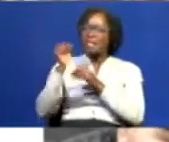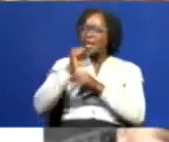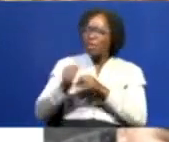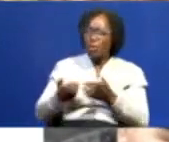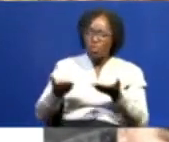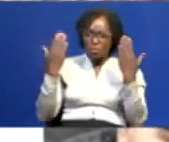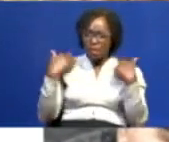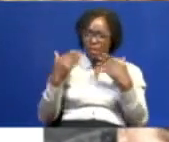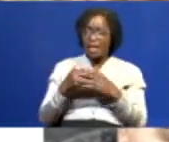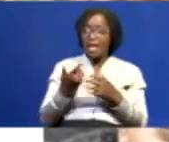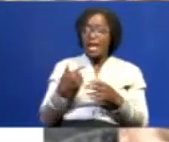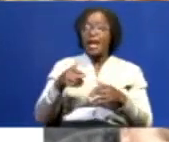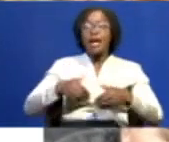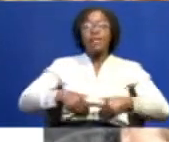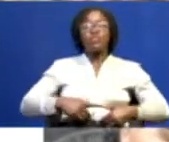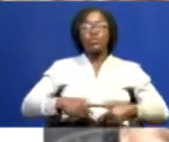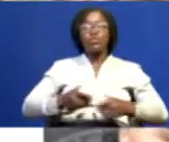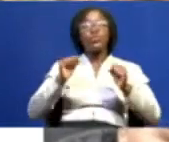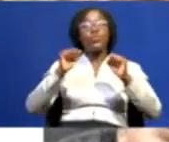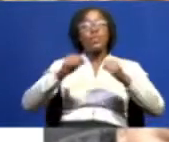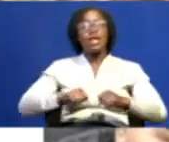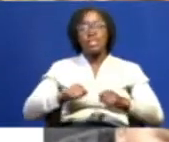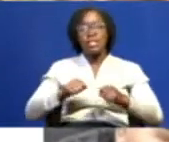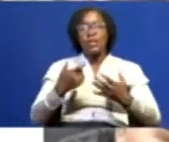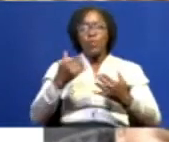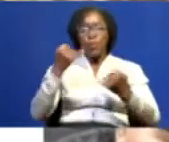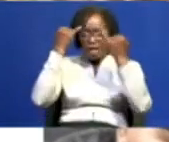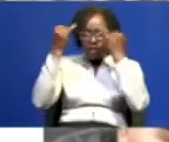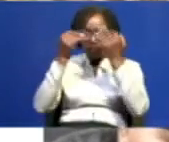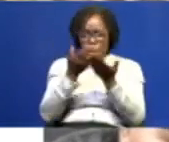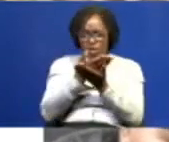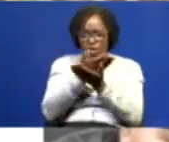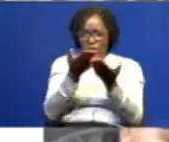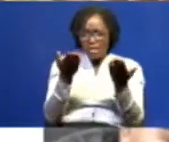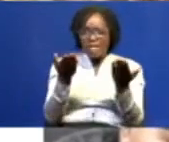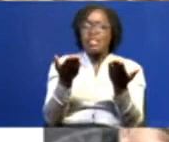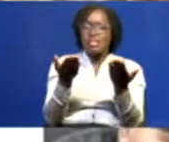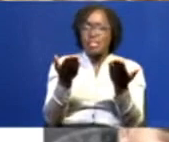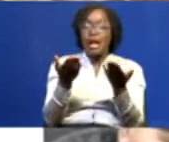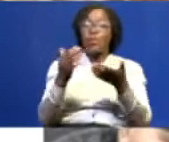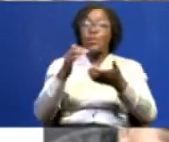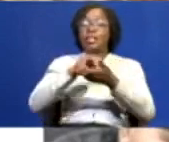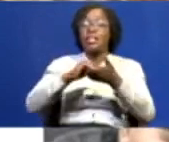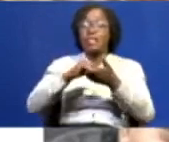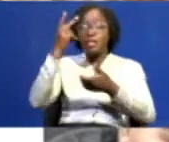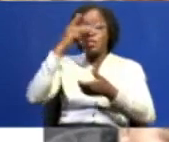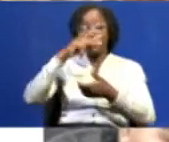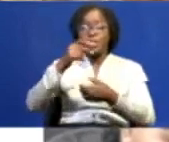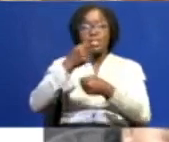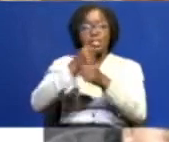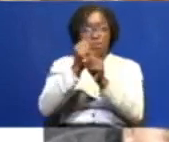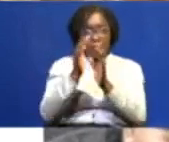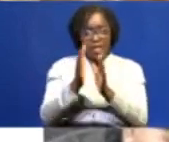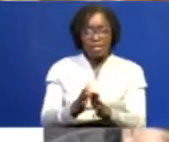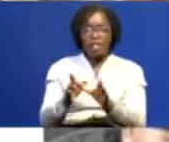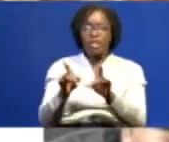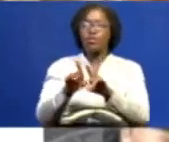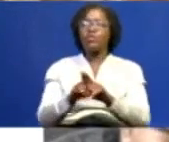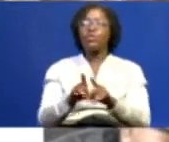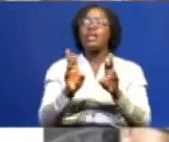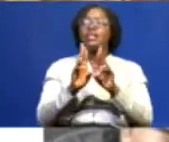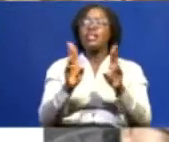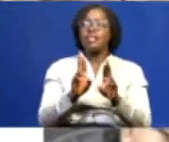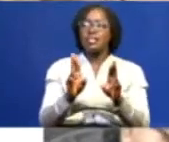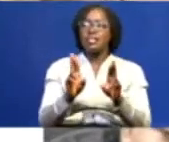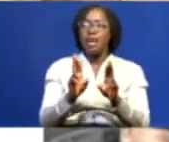vijana tunaweza. We are actually the innovators in this county. We can engage policy makers and we are really doing